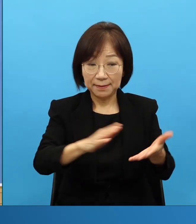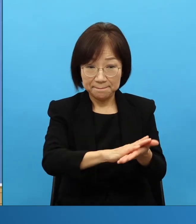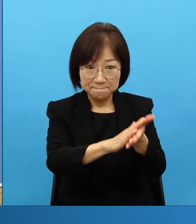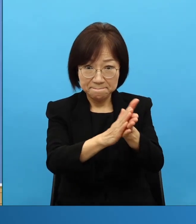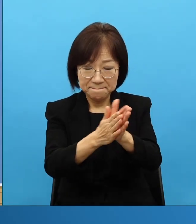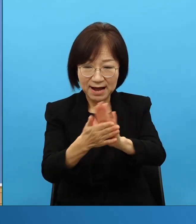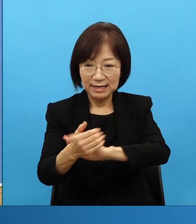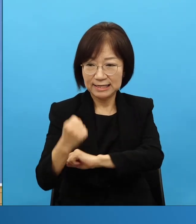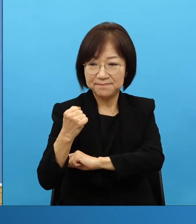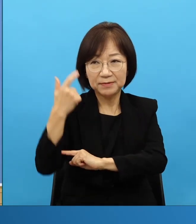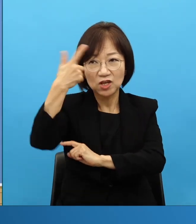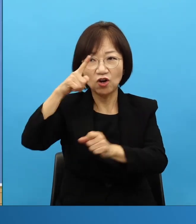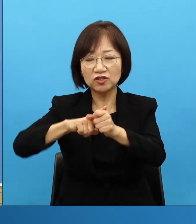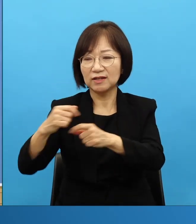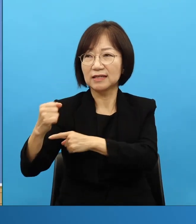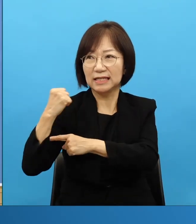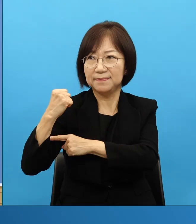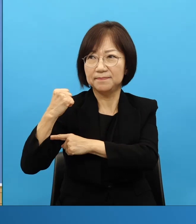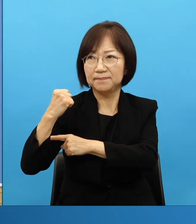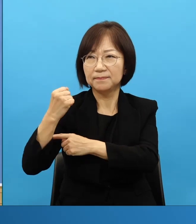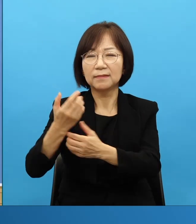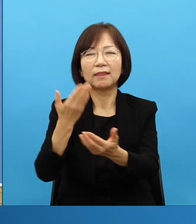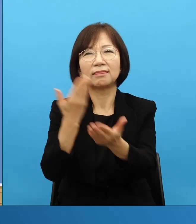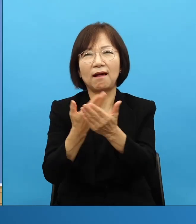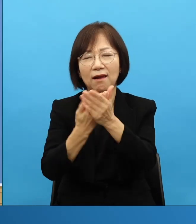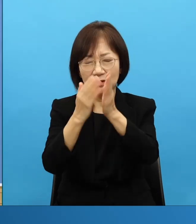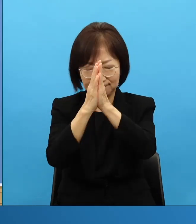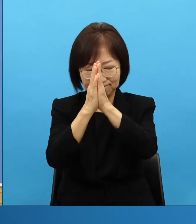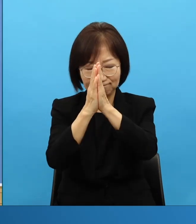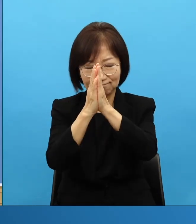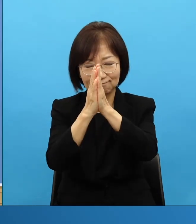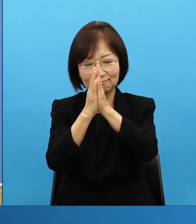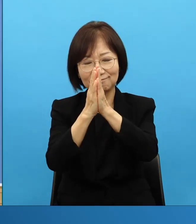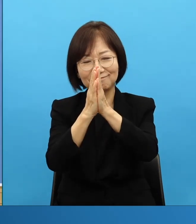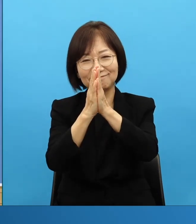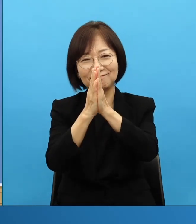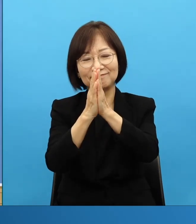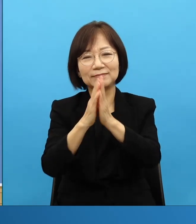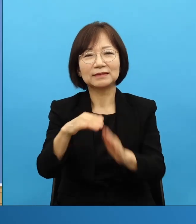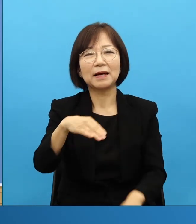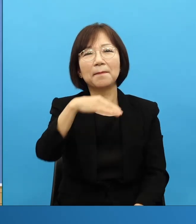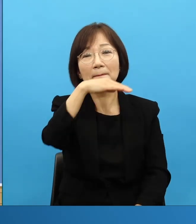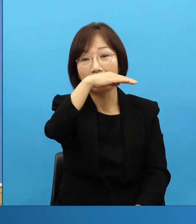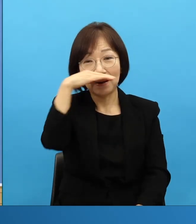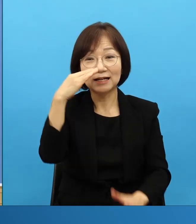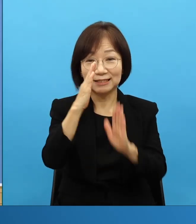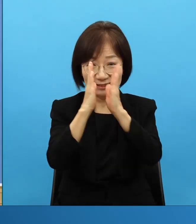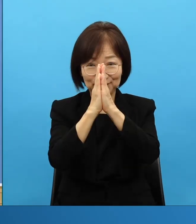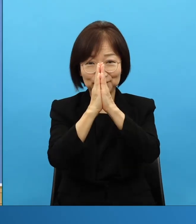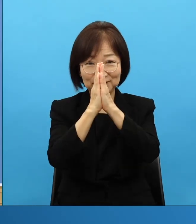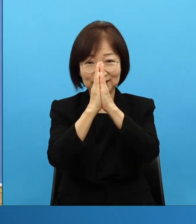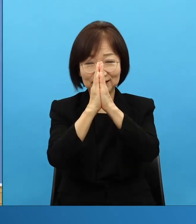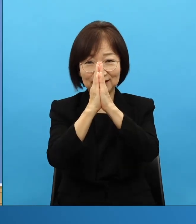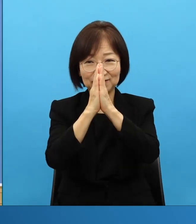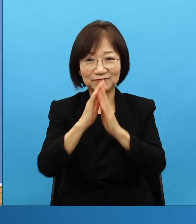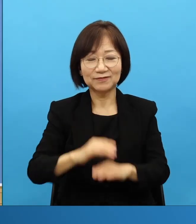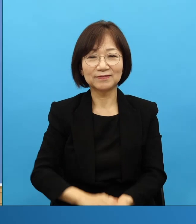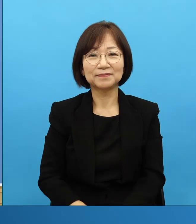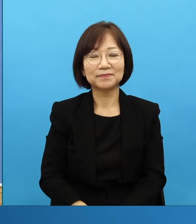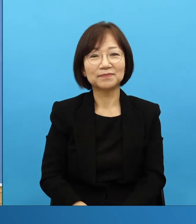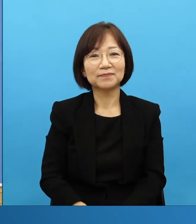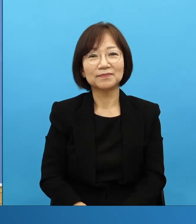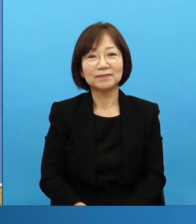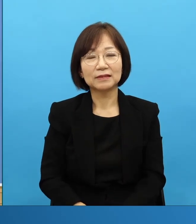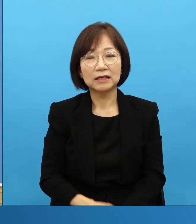double portion of 그렇습니다. spirit that will change the world. That's right. 제대로 본 거죠. He saw this correctly. 그러니 이걸 알고 있는 사람들은